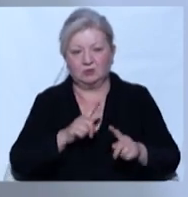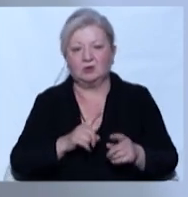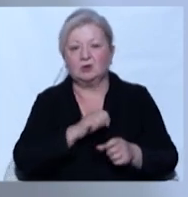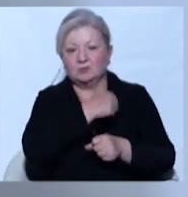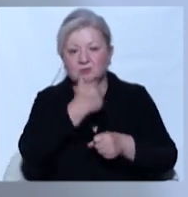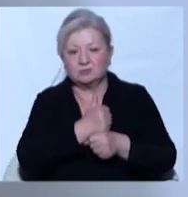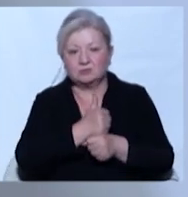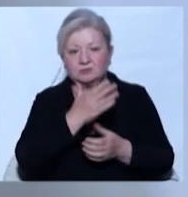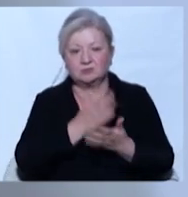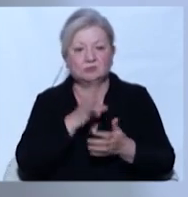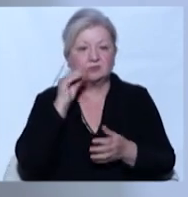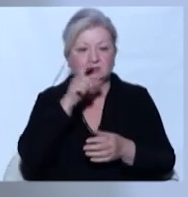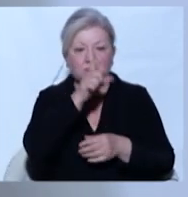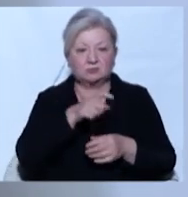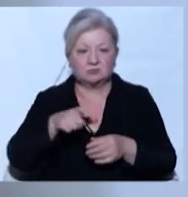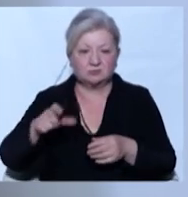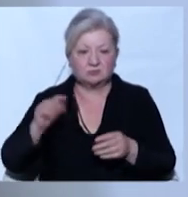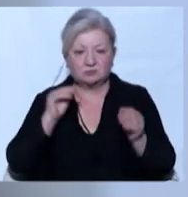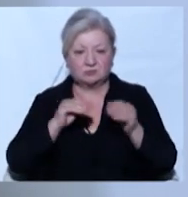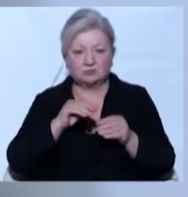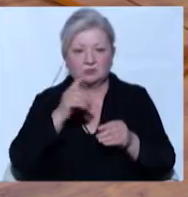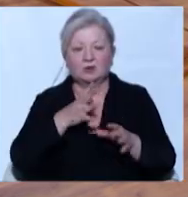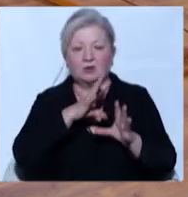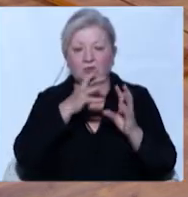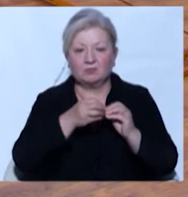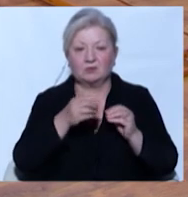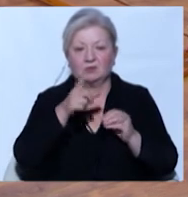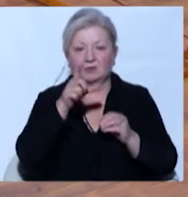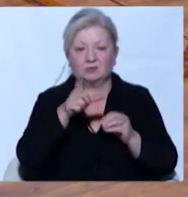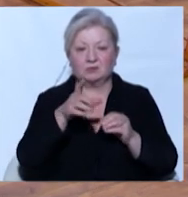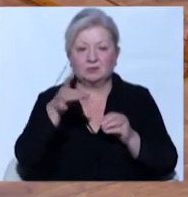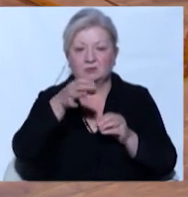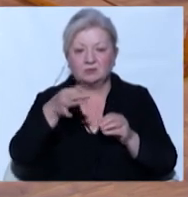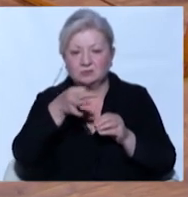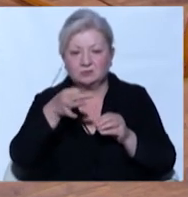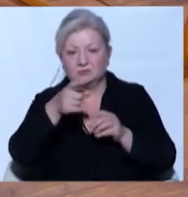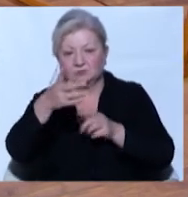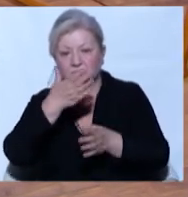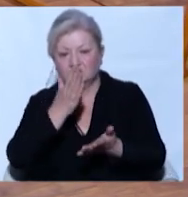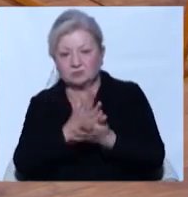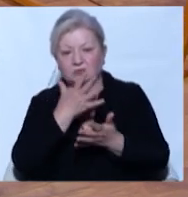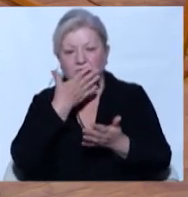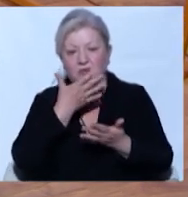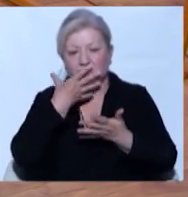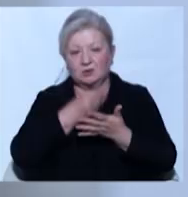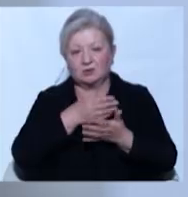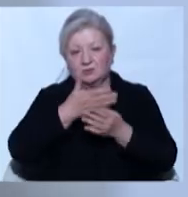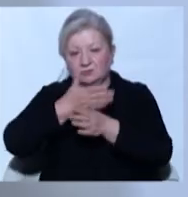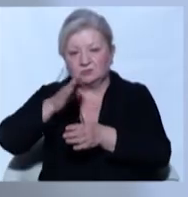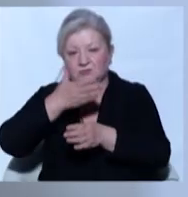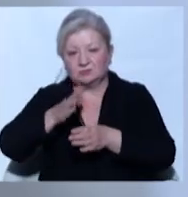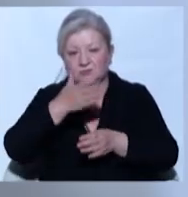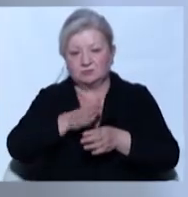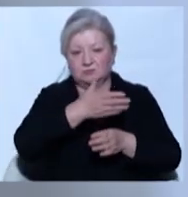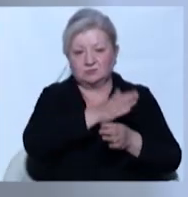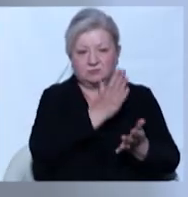როდესაც მოსახლეობაზე ვსაუბრობ, თითოეულ რეგიონს თავისი წილი შეაქვს მოსახლეობის ზრდის მაჩვენებლების თვალსაზრისით და